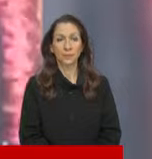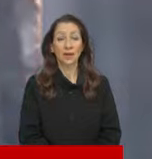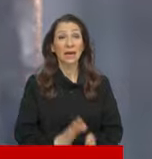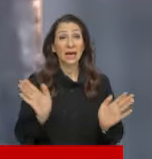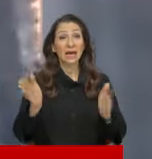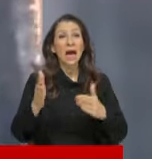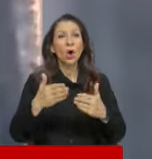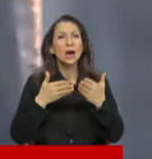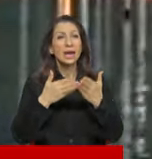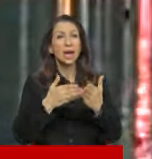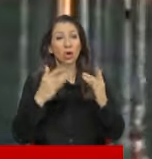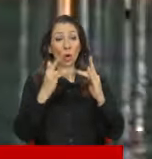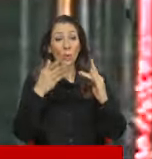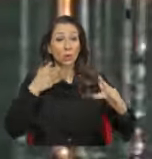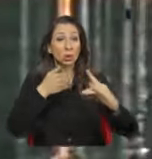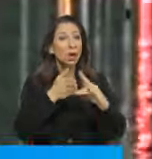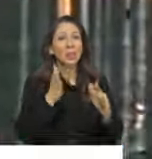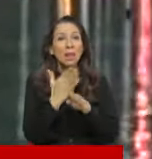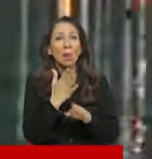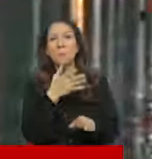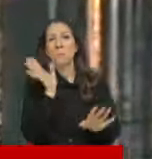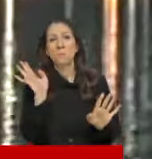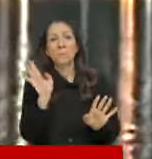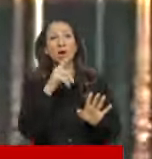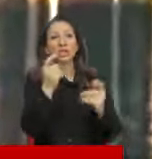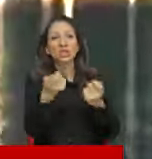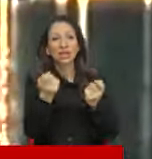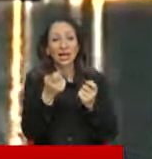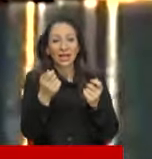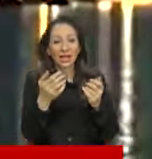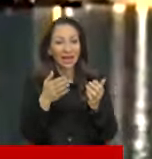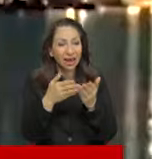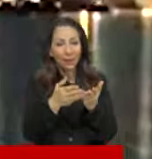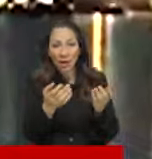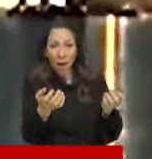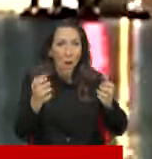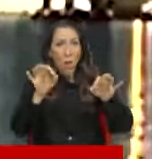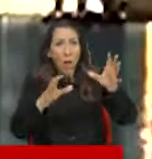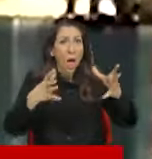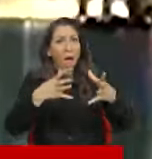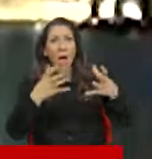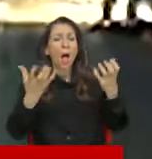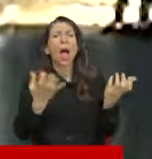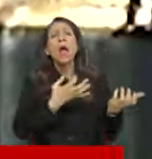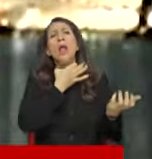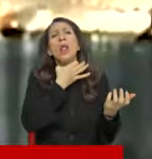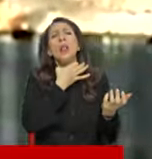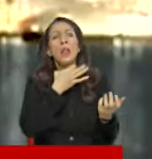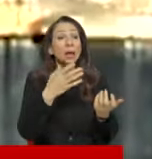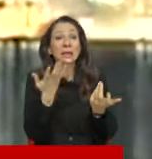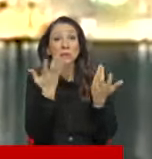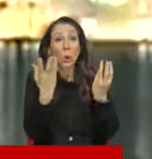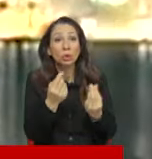Kargo gemisinin köprüye çarpma nedeni bilinmiyor mürettebat geminin kontrolünü kaybettiklerini söyledi Ancak bunun nasıl olduğu ile